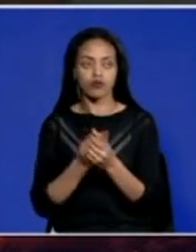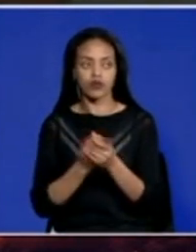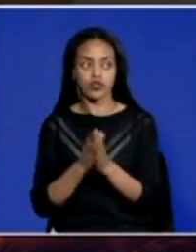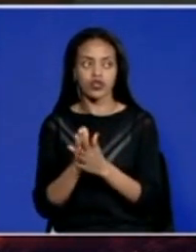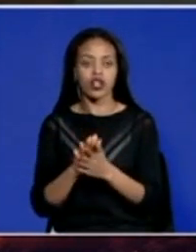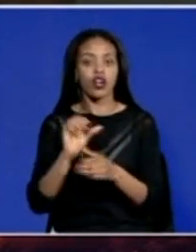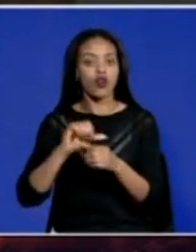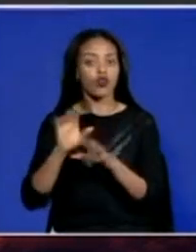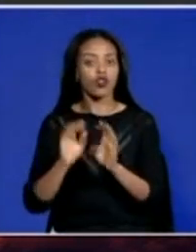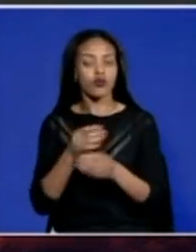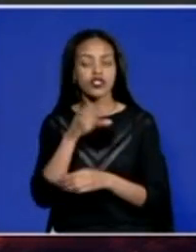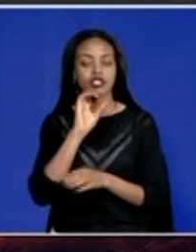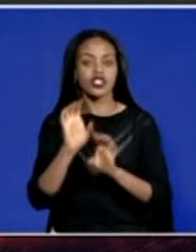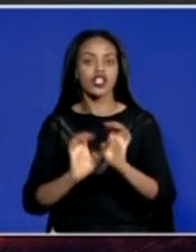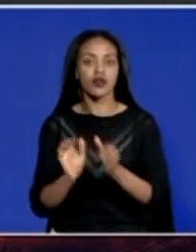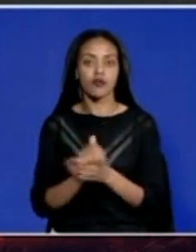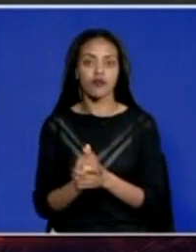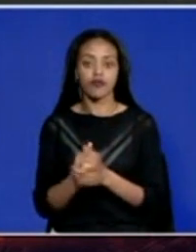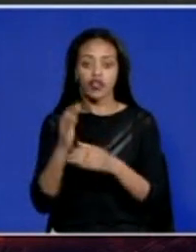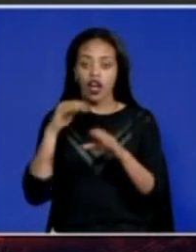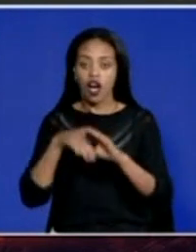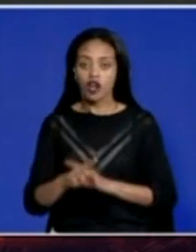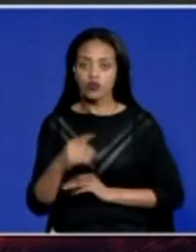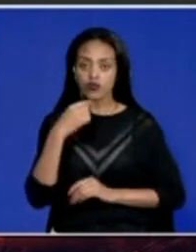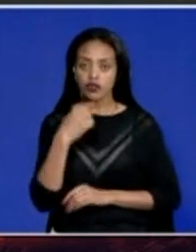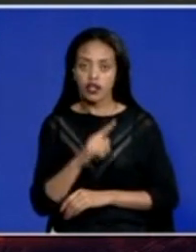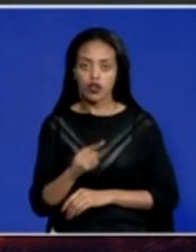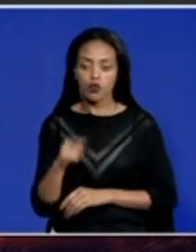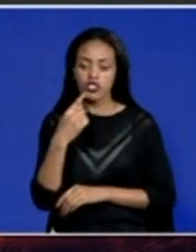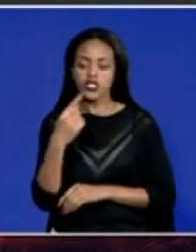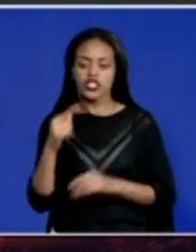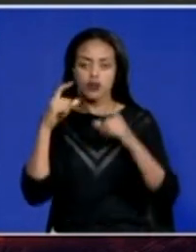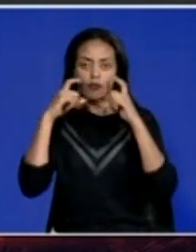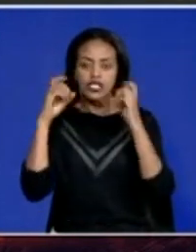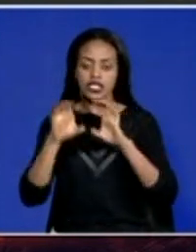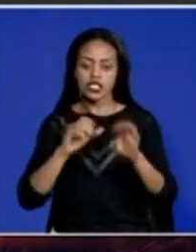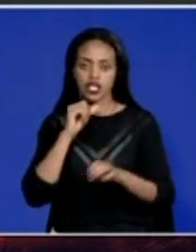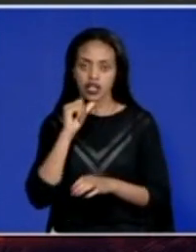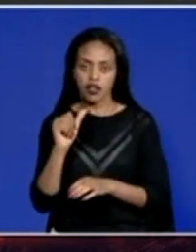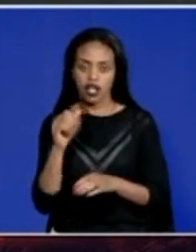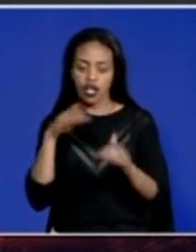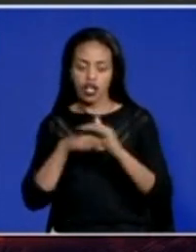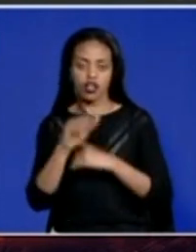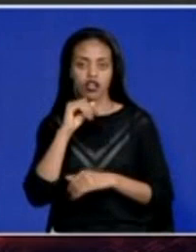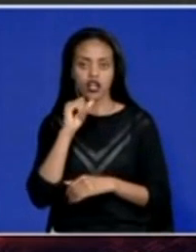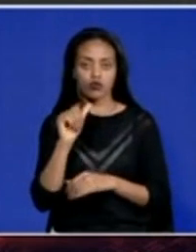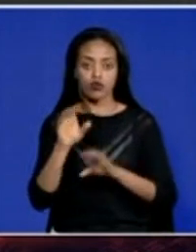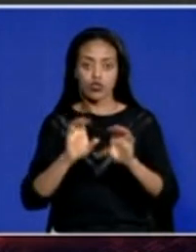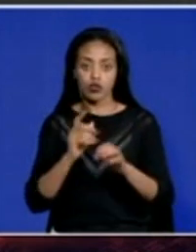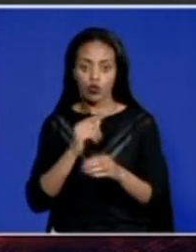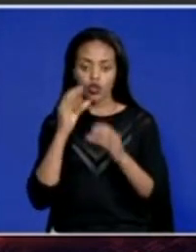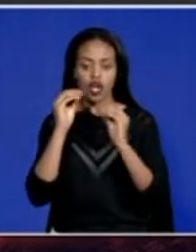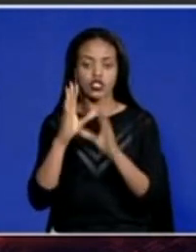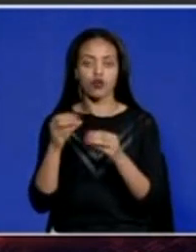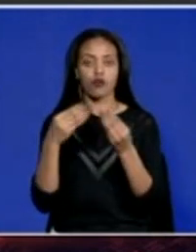ኣልኮል ገይሮም ንክሰት ኢና ንገብር ካብ ኣትዩ ምስተኻለላ ሕድሕድ ሰብ ማስክ ዘይገብራ ከይመፅእ ዘይገብራ ተመፂላ ኣስተምህሮ